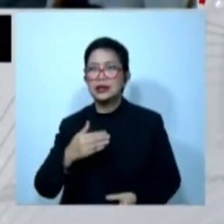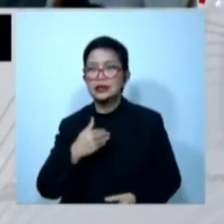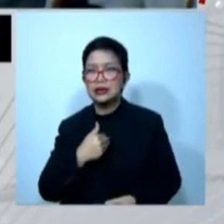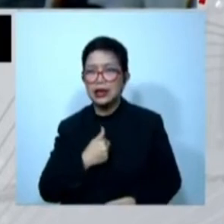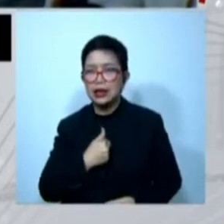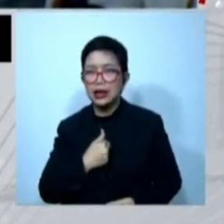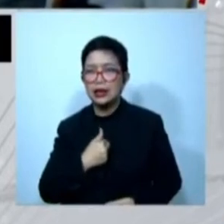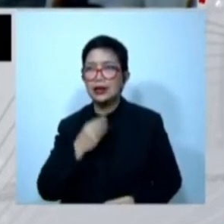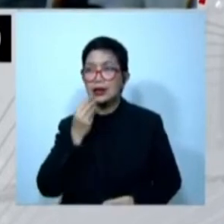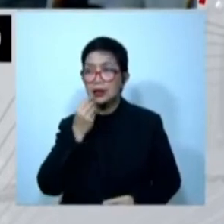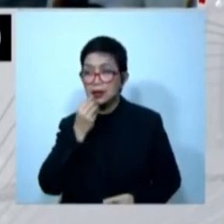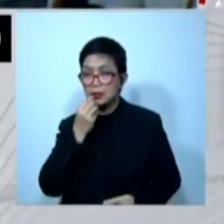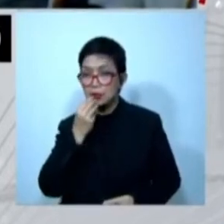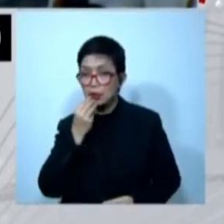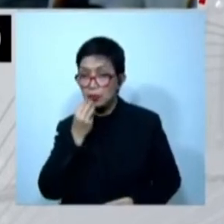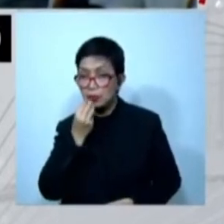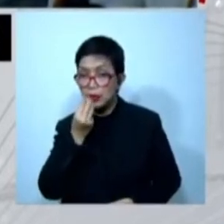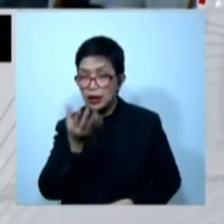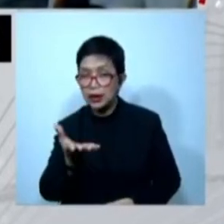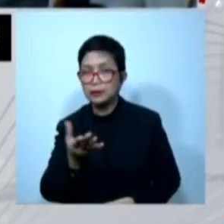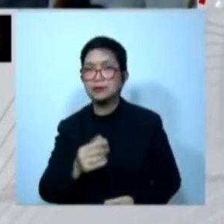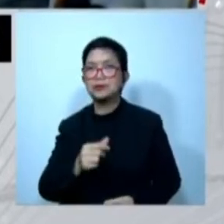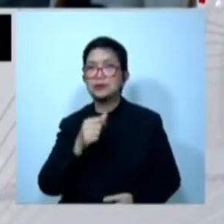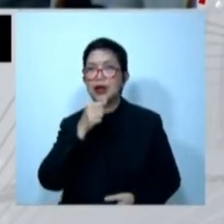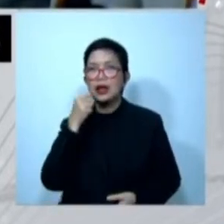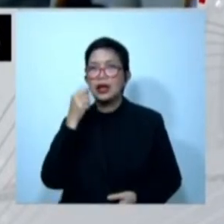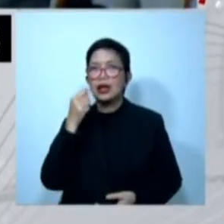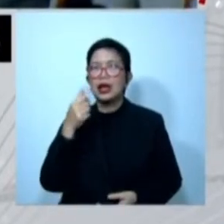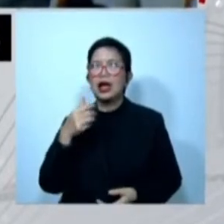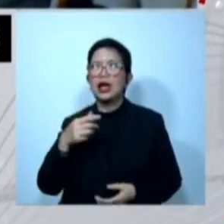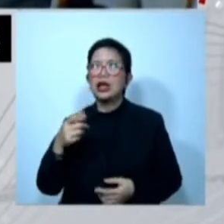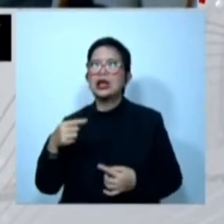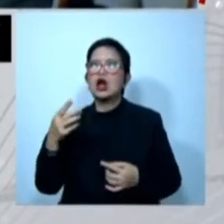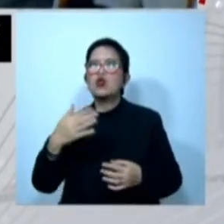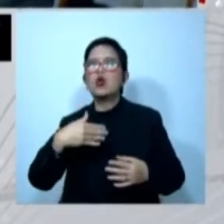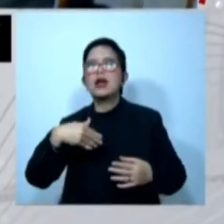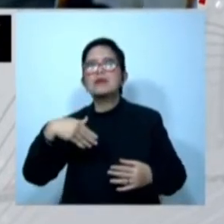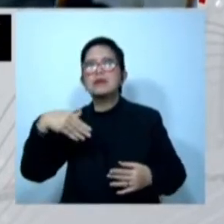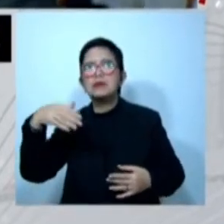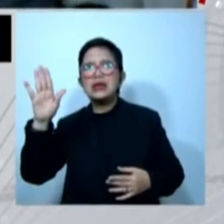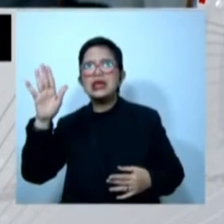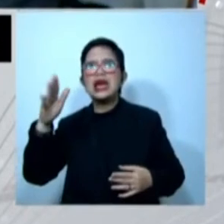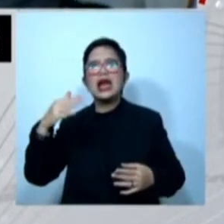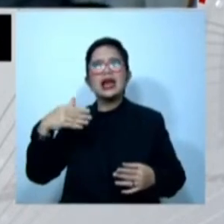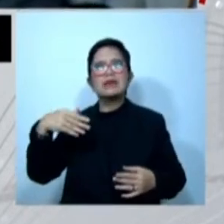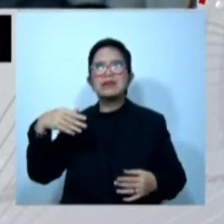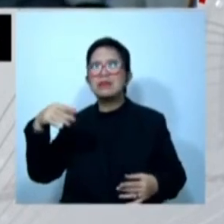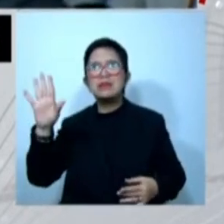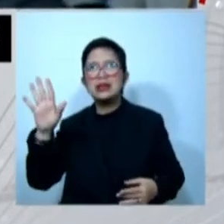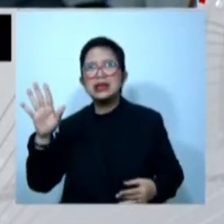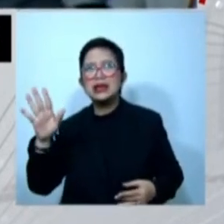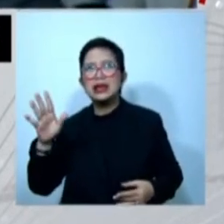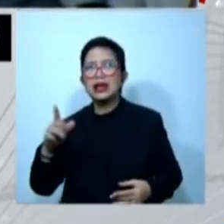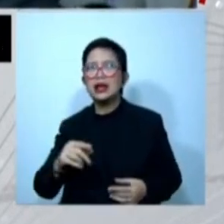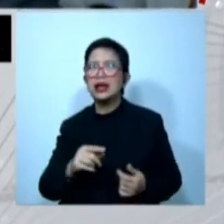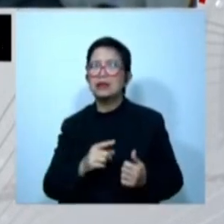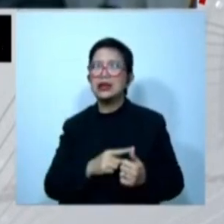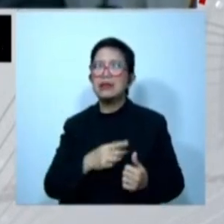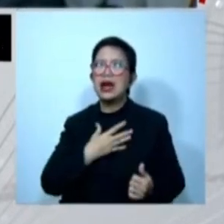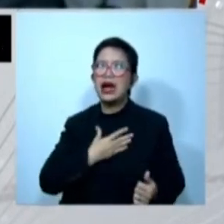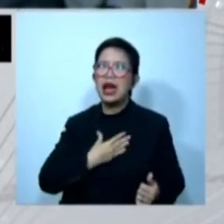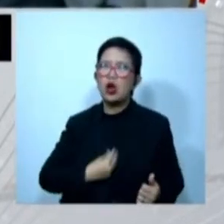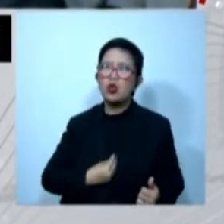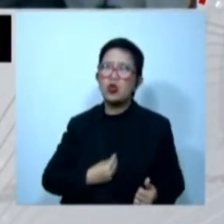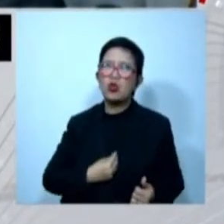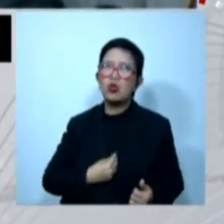Saya berpendapat Mas Anies ini agak berlebihan. Mas Anies mengeluh tentang